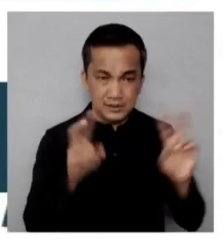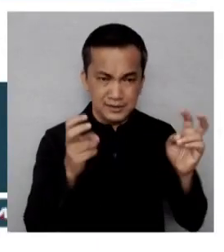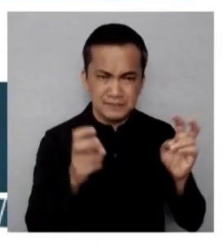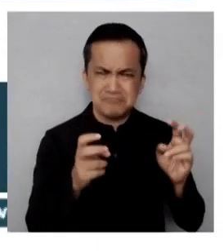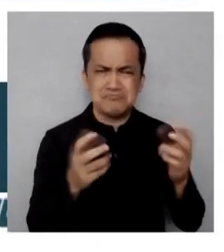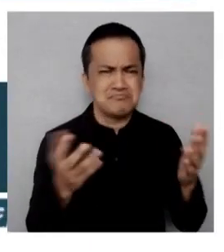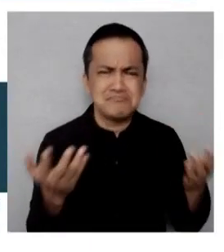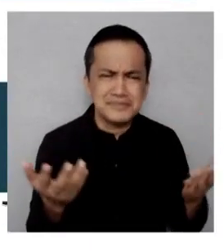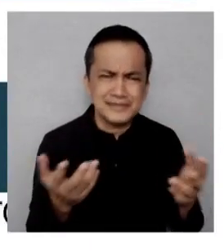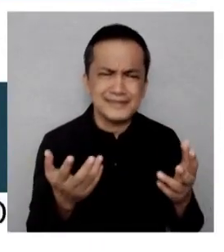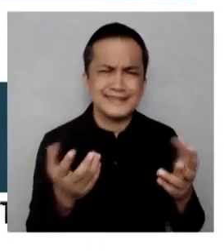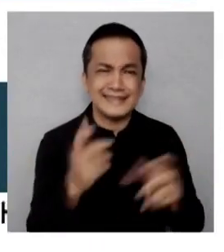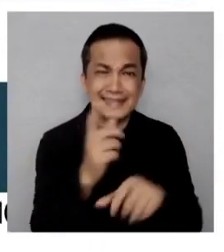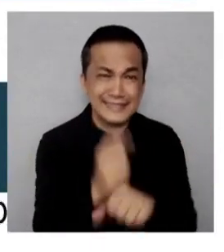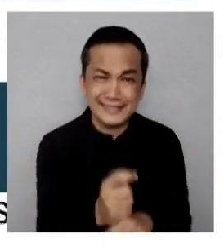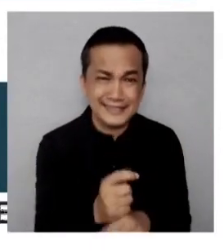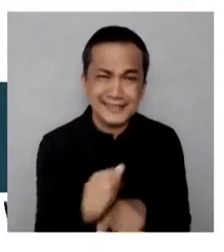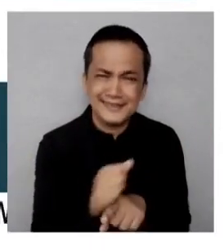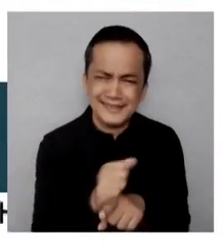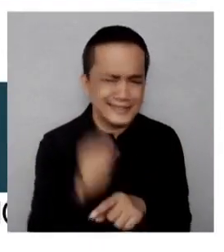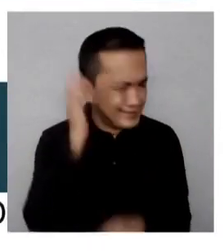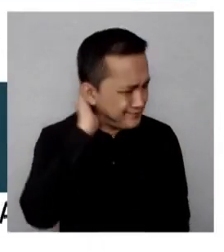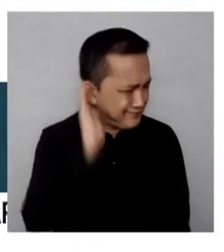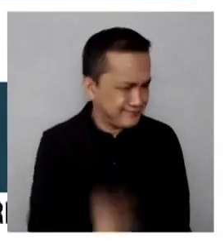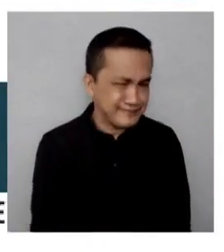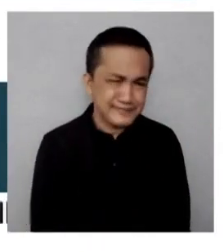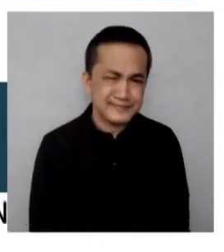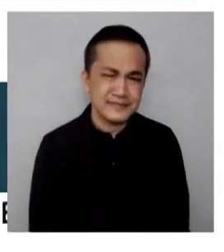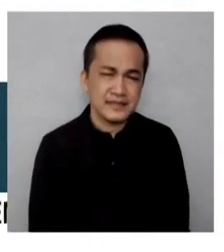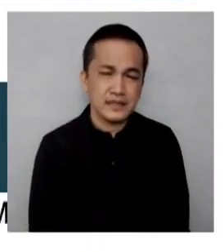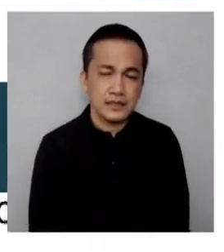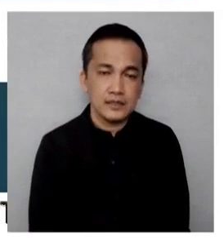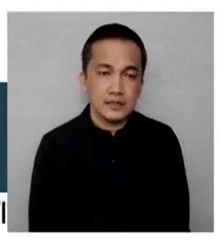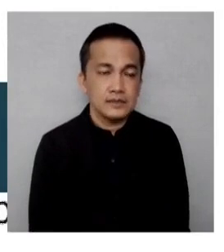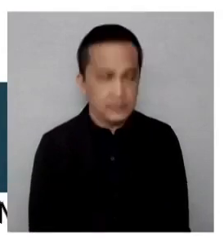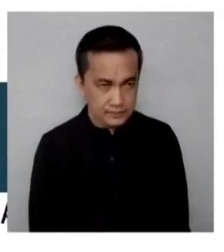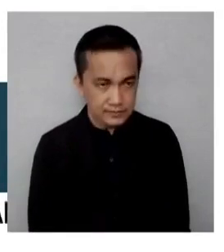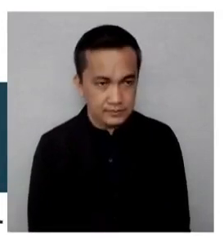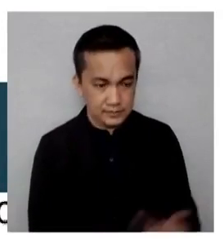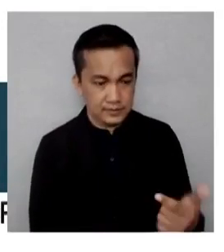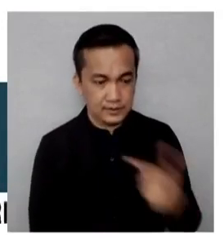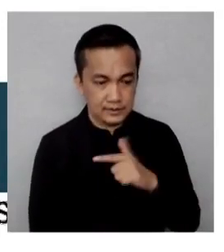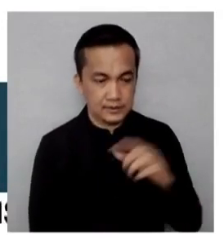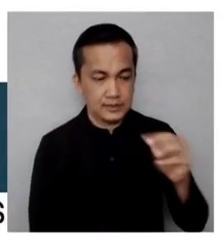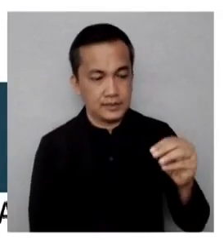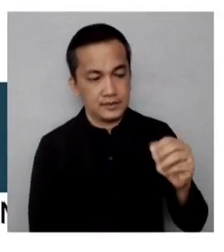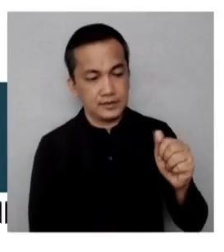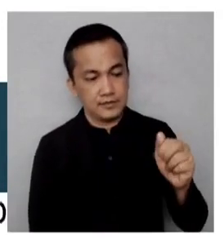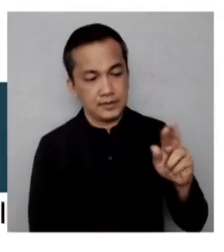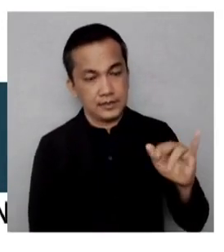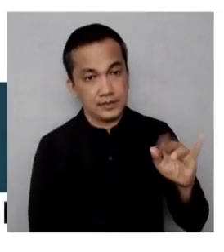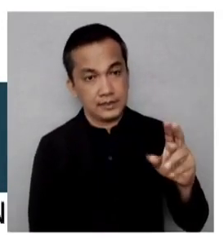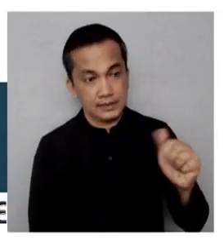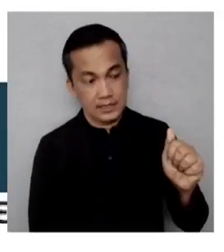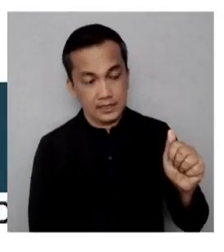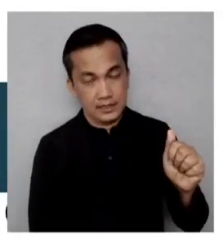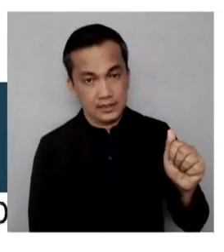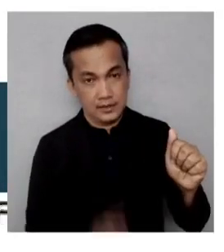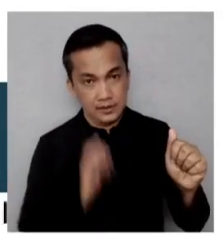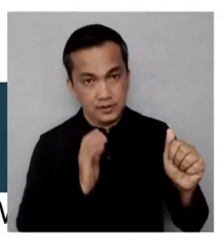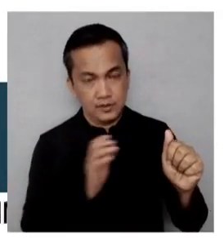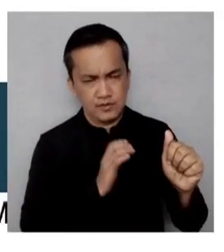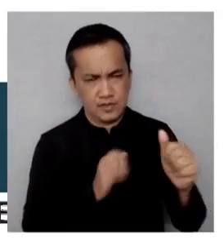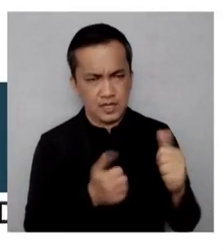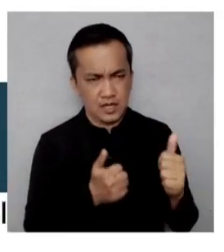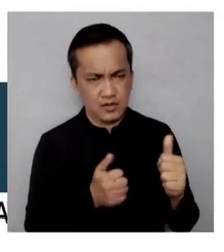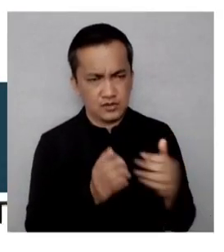tradisyon or practice or whatever. And on the part of Marina, Congresswoman, how are we even sure that boat was